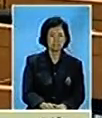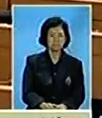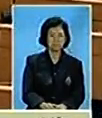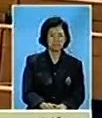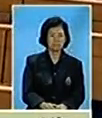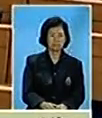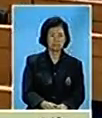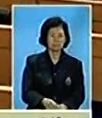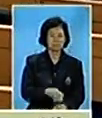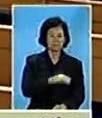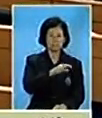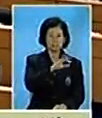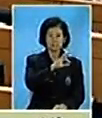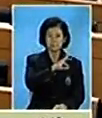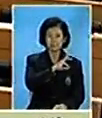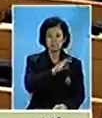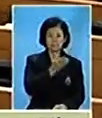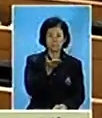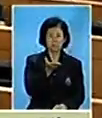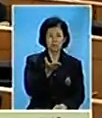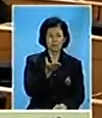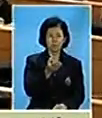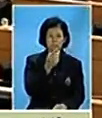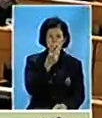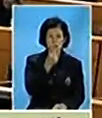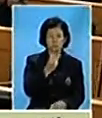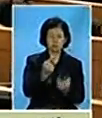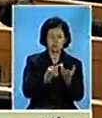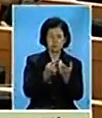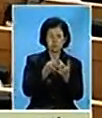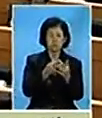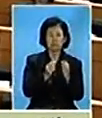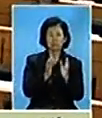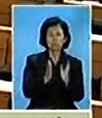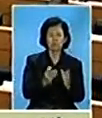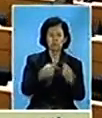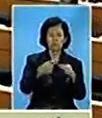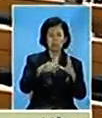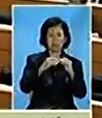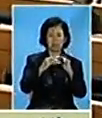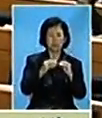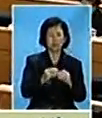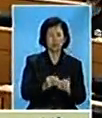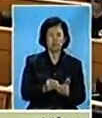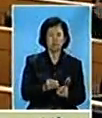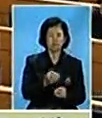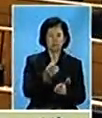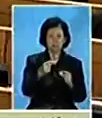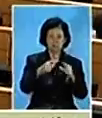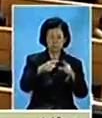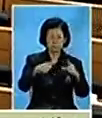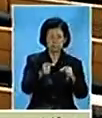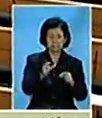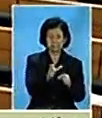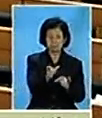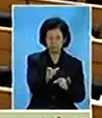ท่านสมาชิกครับผมขอตรวจสอบองค์ประชุมก่อนนะครับแต่ก่อนที่จะตรวจสอบขอความรู้ทุกท่านนะครับท่านดึงบัตรของท่านในช่องเสีย